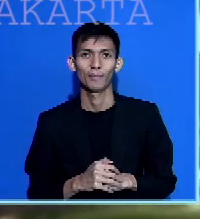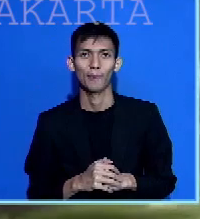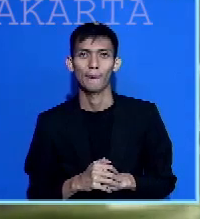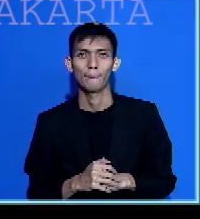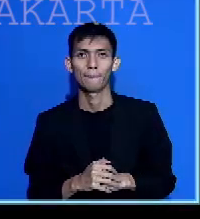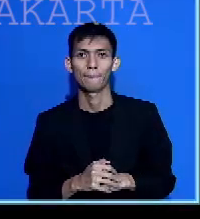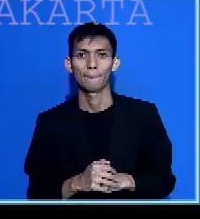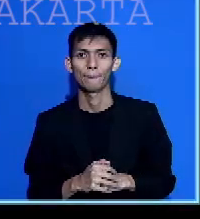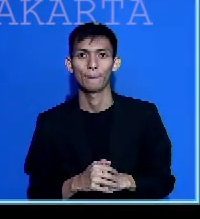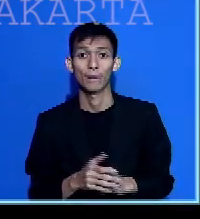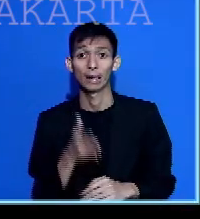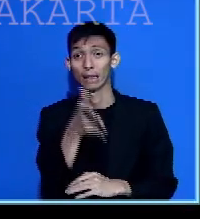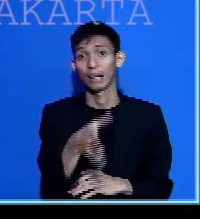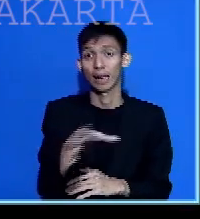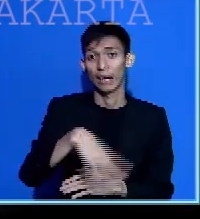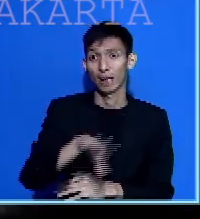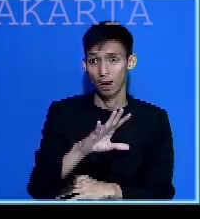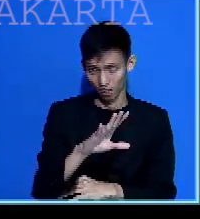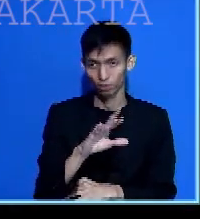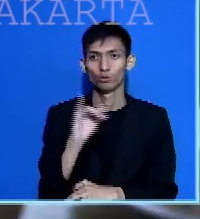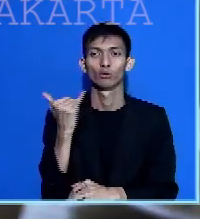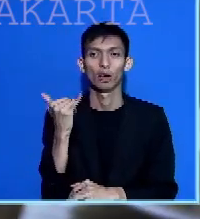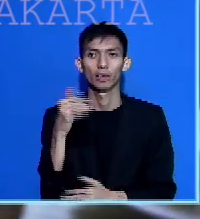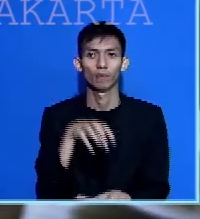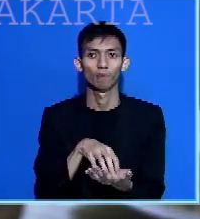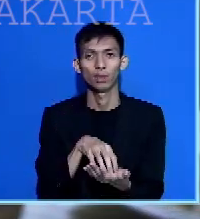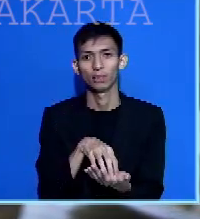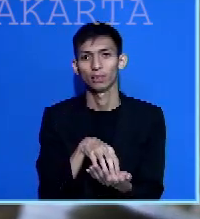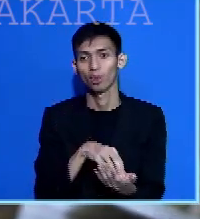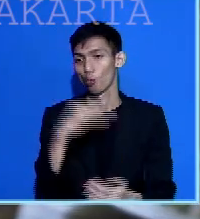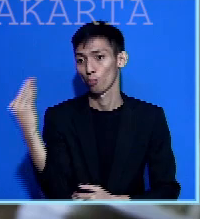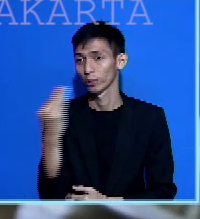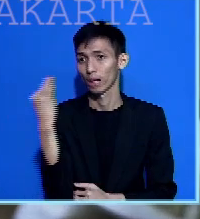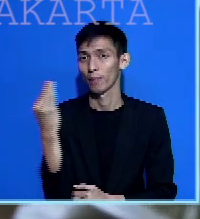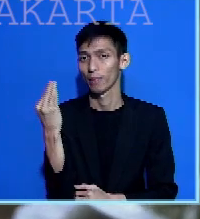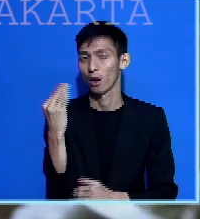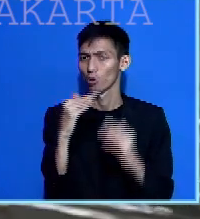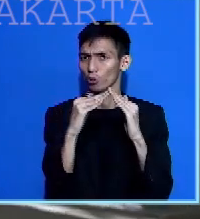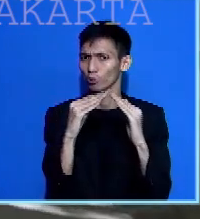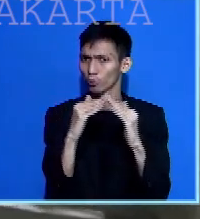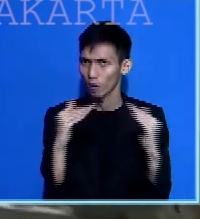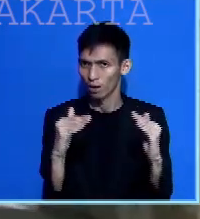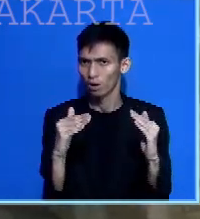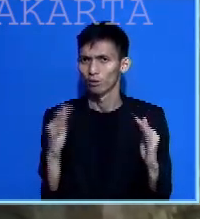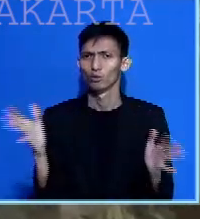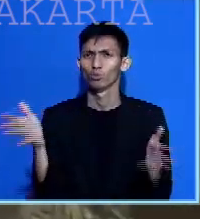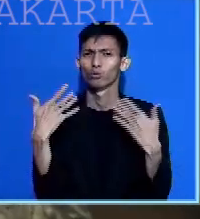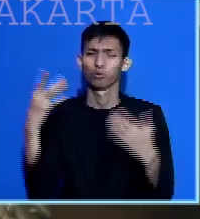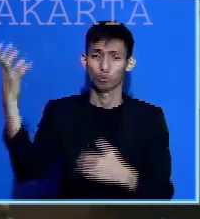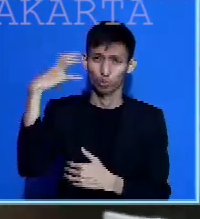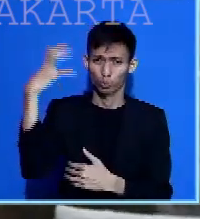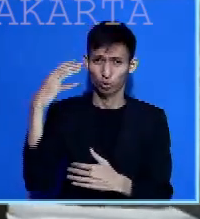Saat berkunjung ke selatan Jogja, ada satu tempat yang patut Anda sambangi. Setelah berpanas-panas di pantai